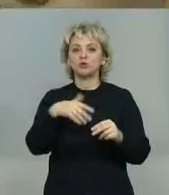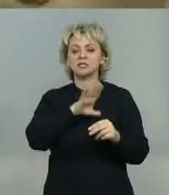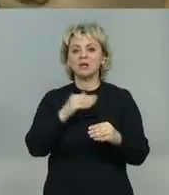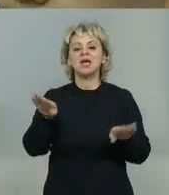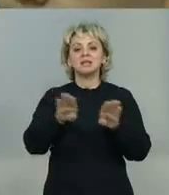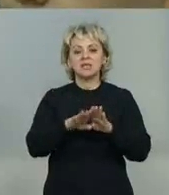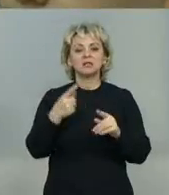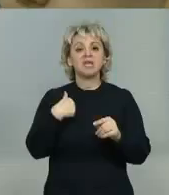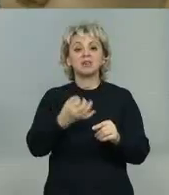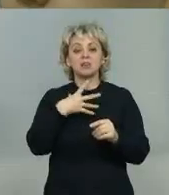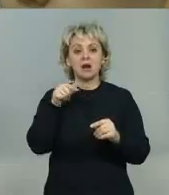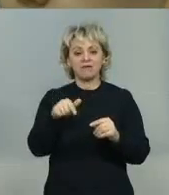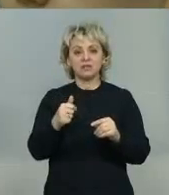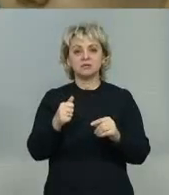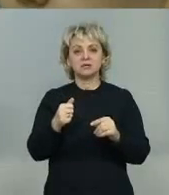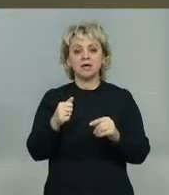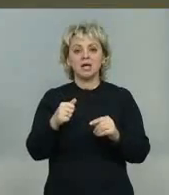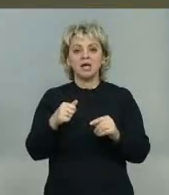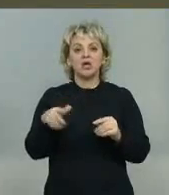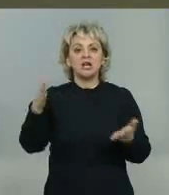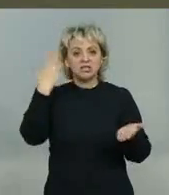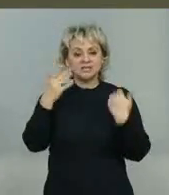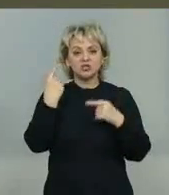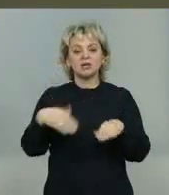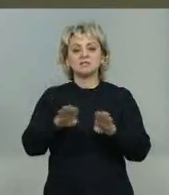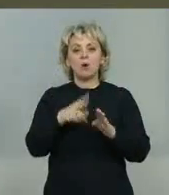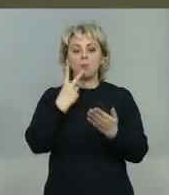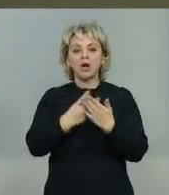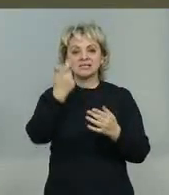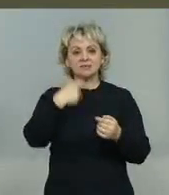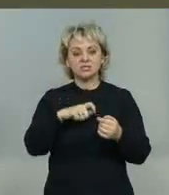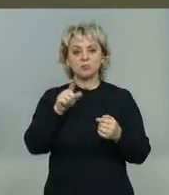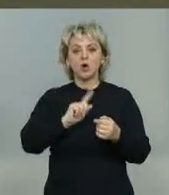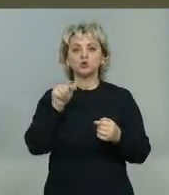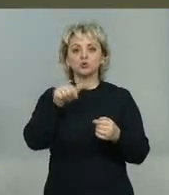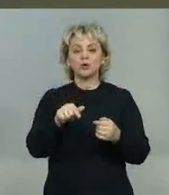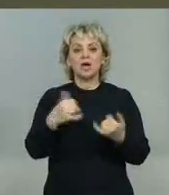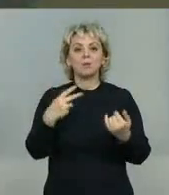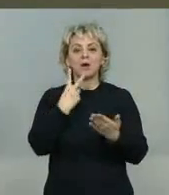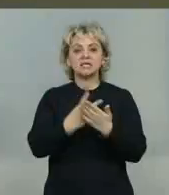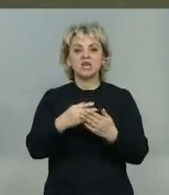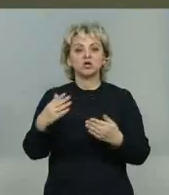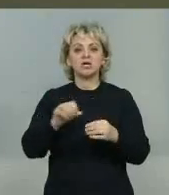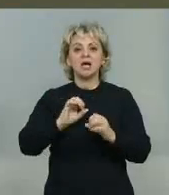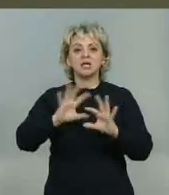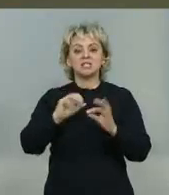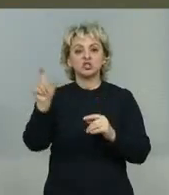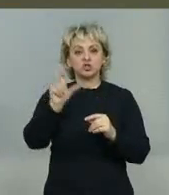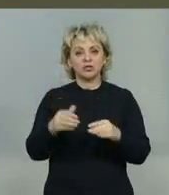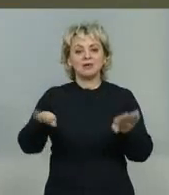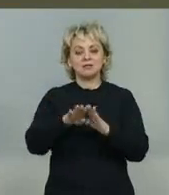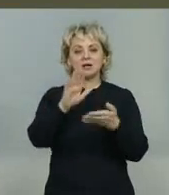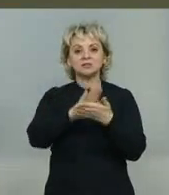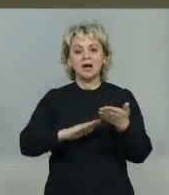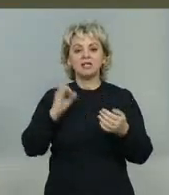тогда. Мне это нравилось, лицедейство, да, показывать себя, что-то предъявлять, читать стихи и так